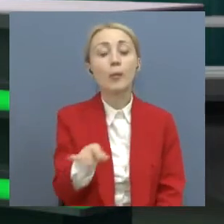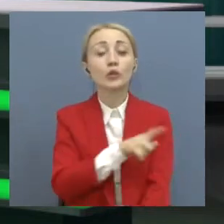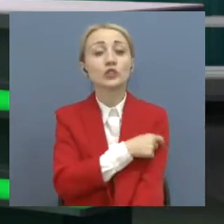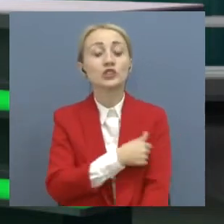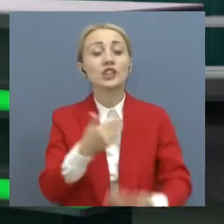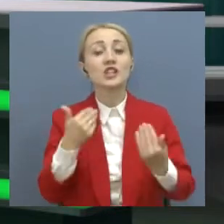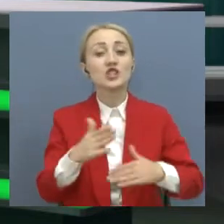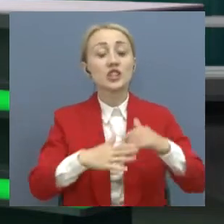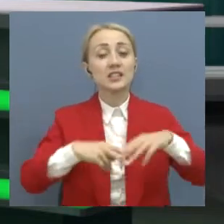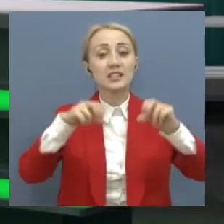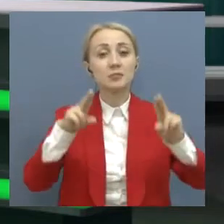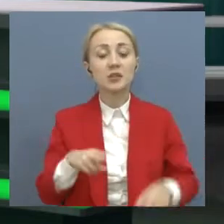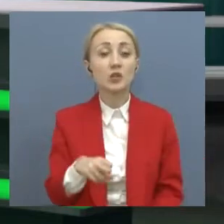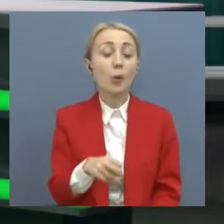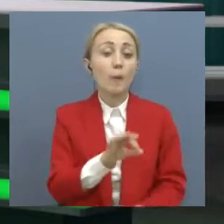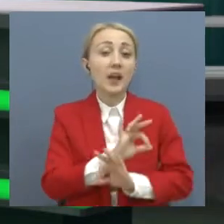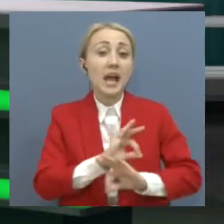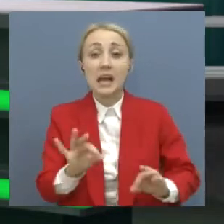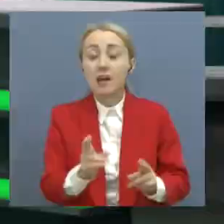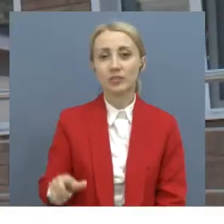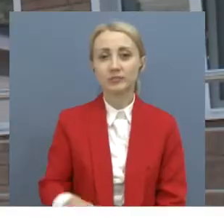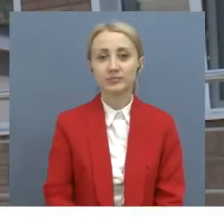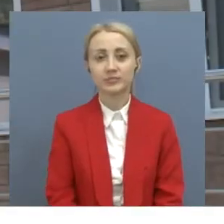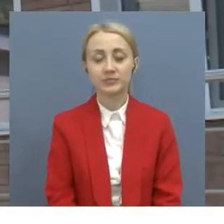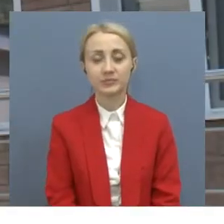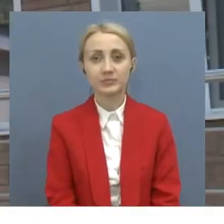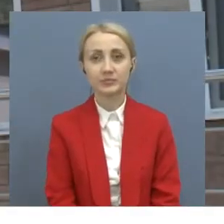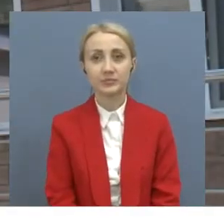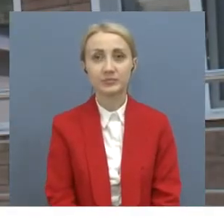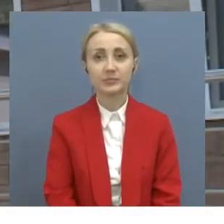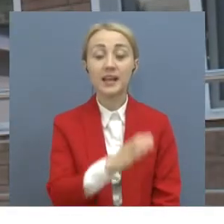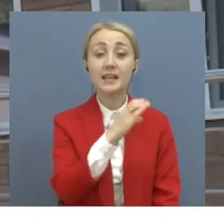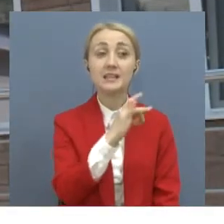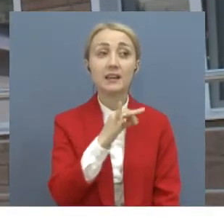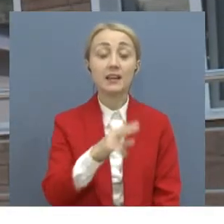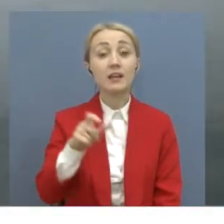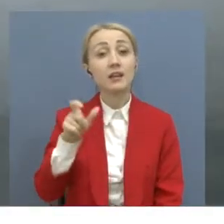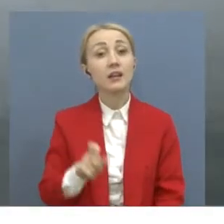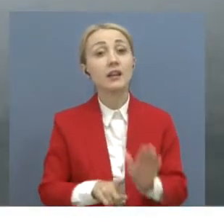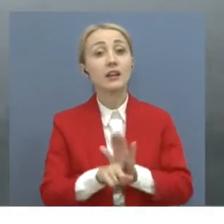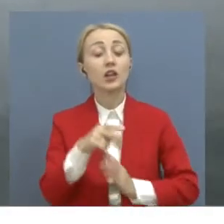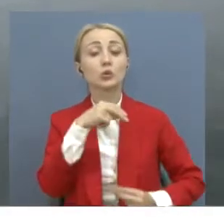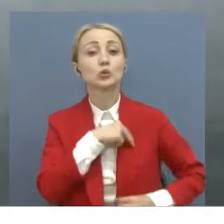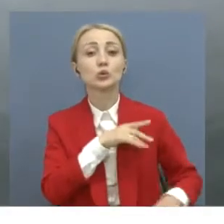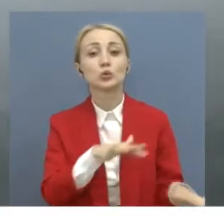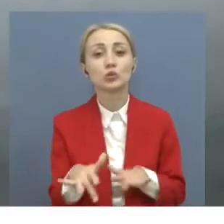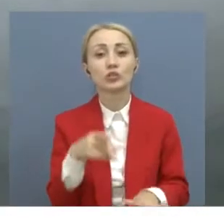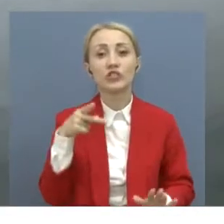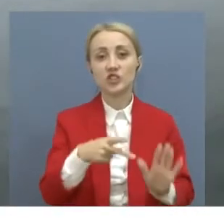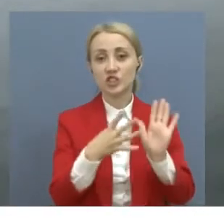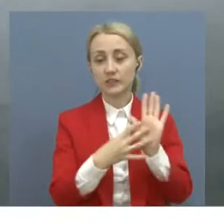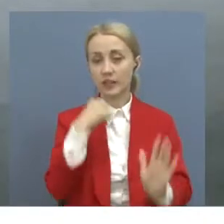тамамдаған. Қазір жас маман хирургиялық операциялар жасап жүр. Серік ғалымұлы еңбек жолын 2009 жылы бастайды. 6 жыл